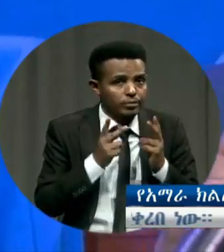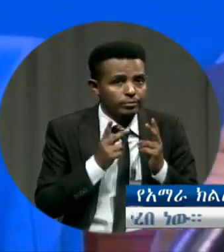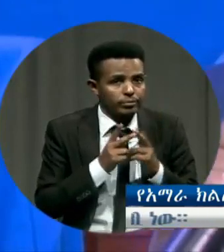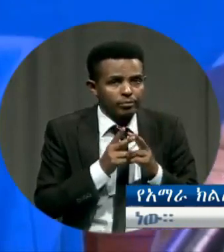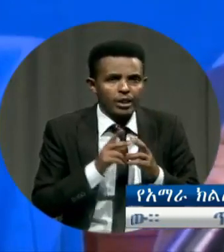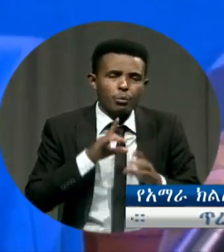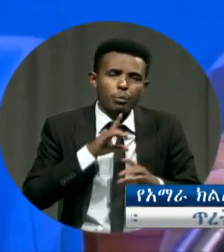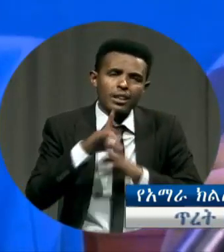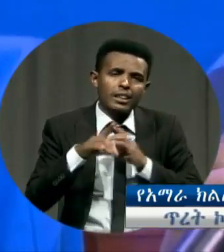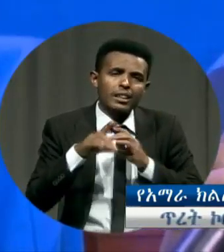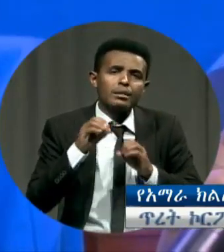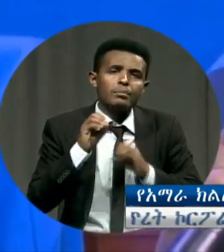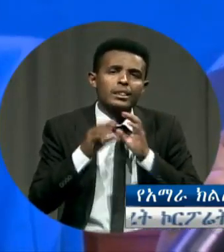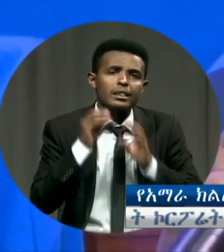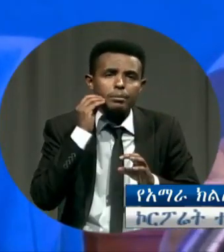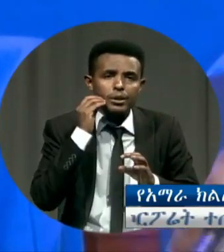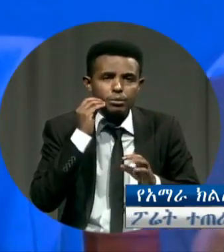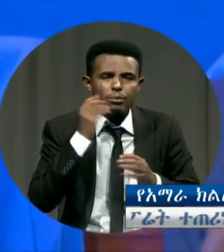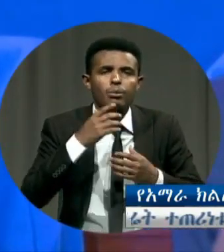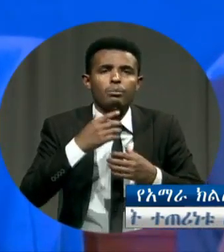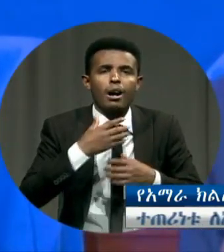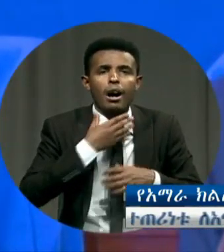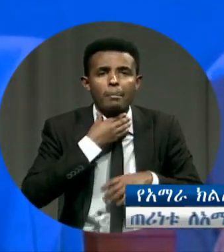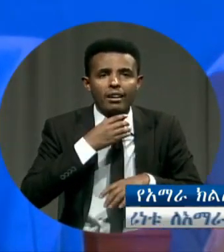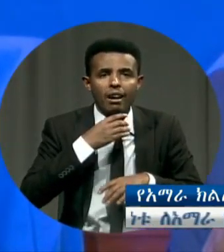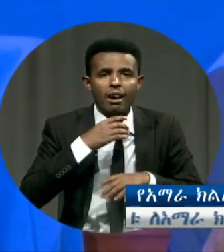ወደ ክልል ምክር ቤቱና በአማራ አቀፍ